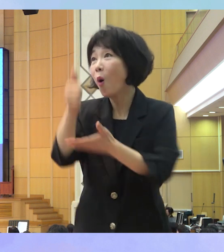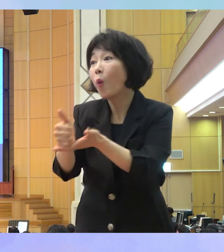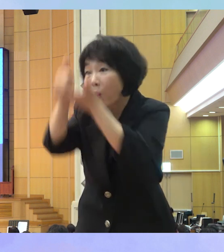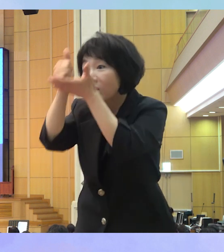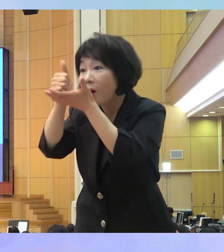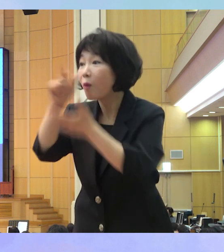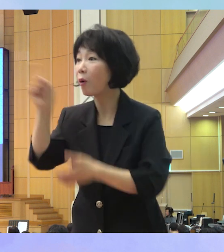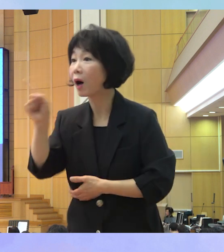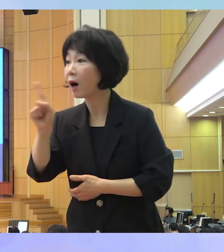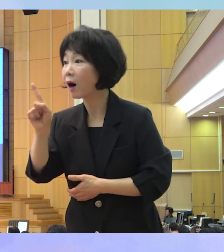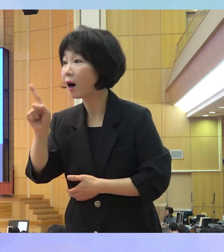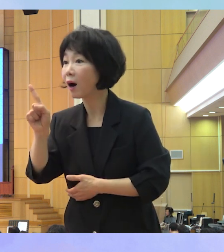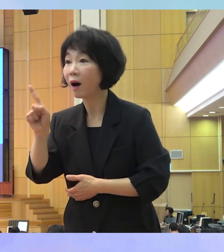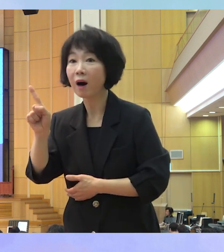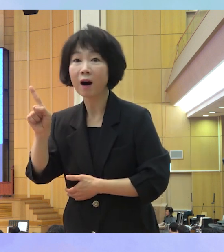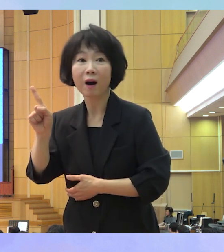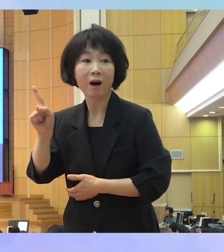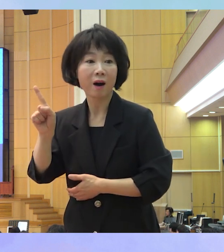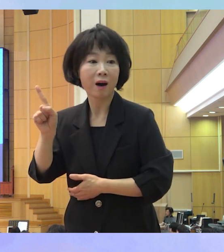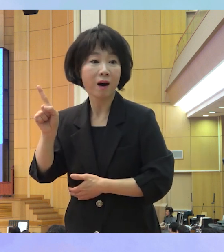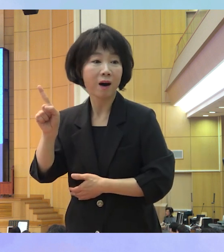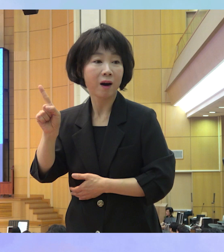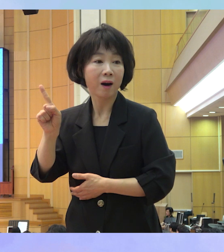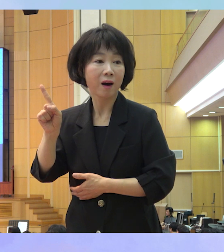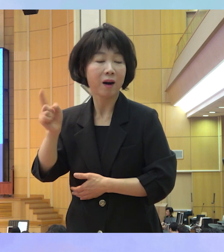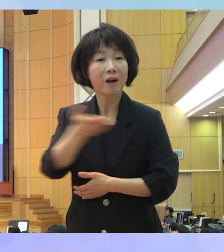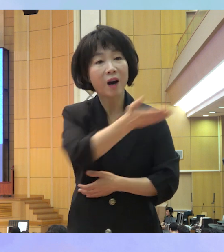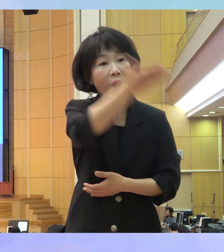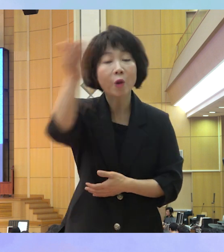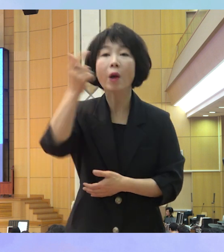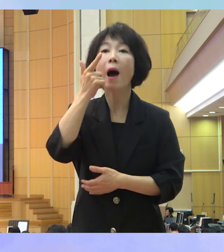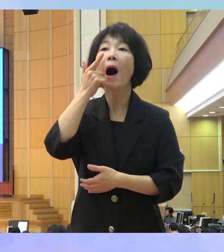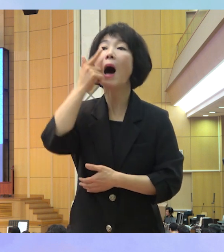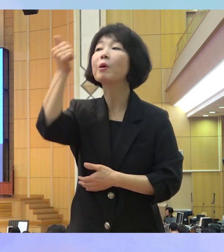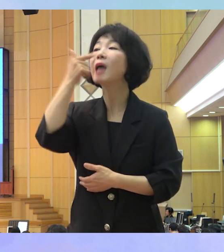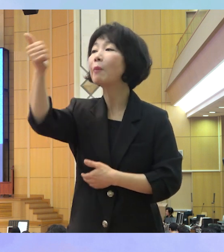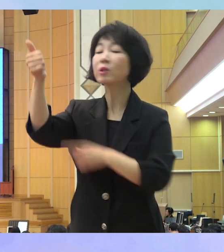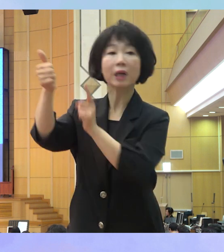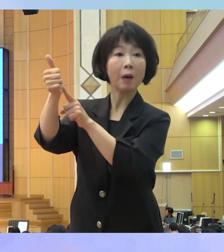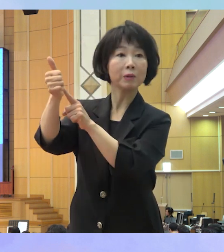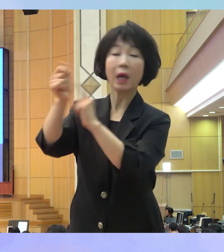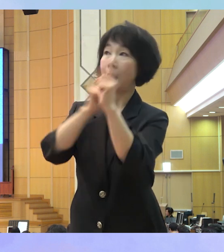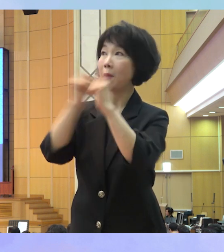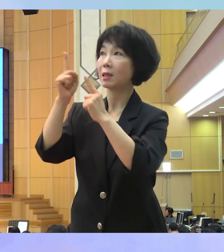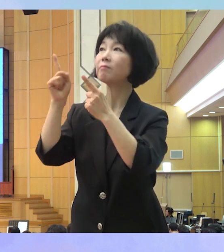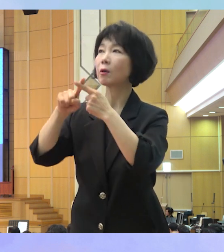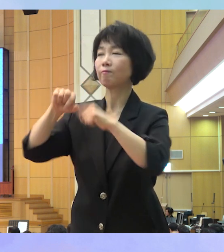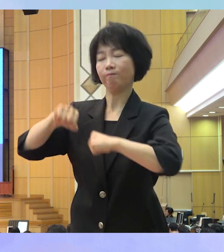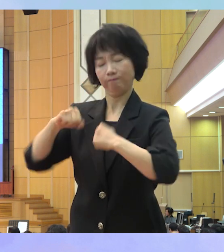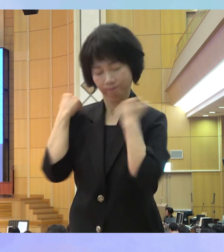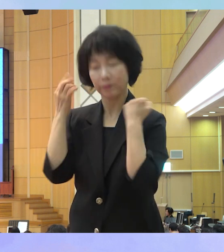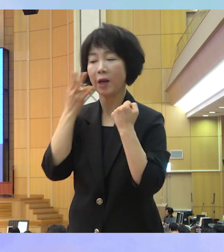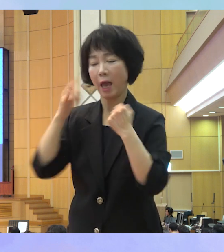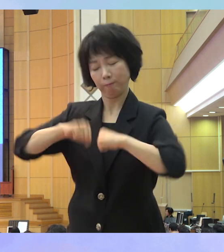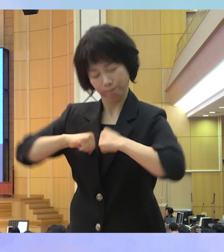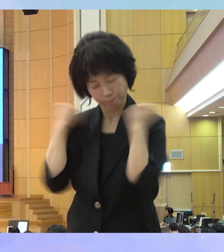부모님 효도는요, 뭐 다른 것도 다 좋겠지만 성경에서는 말씀을 잘